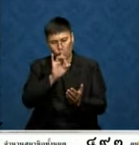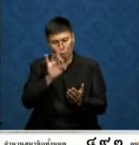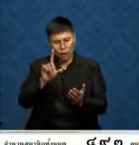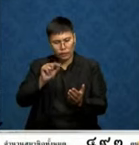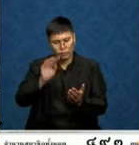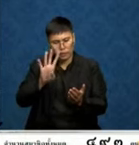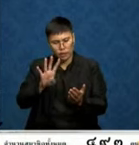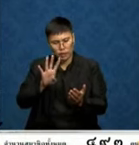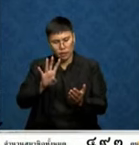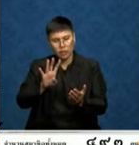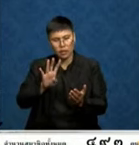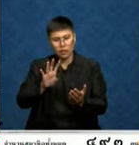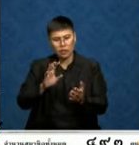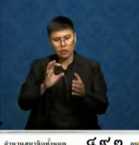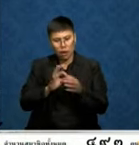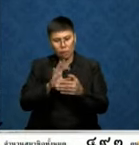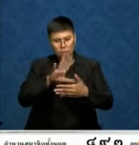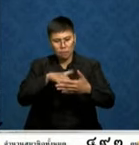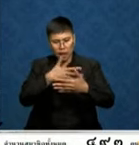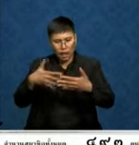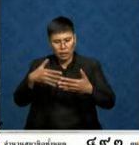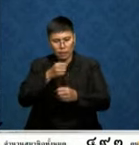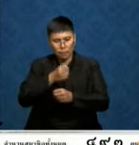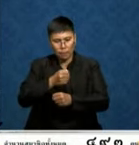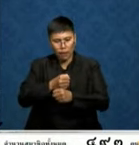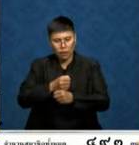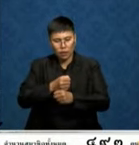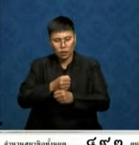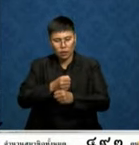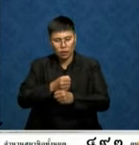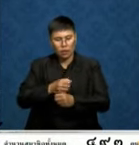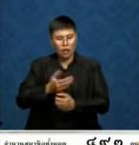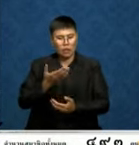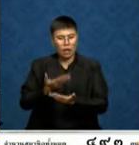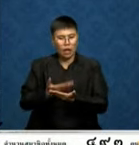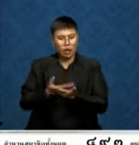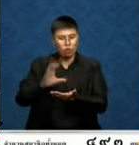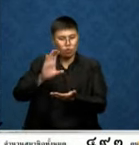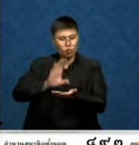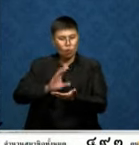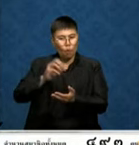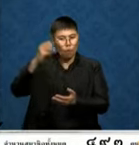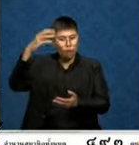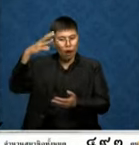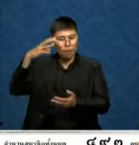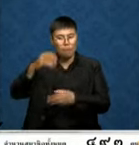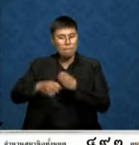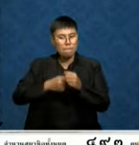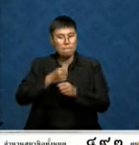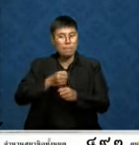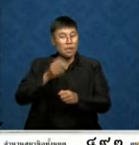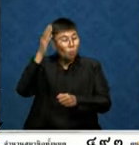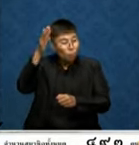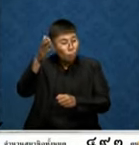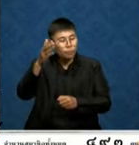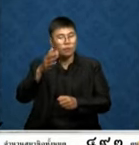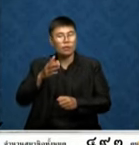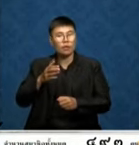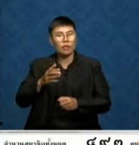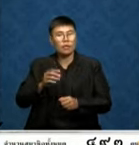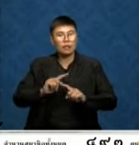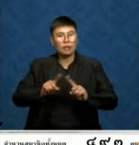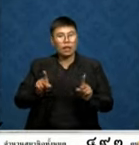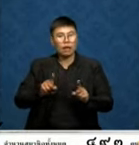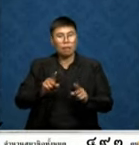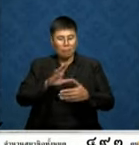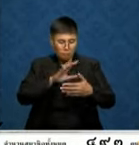124เป็นเรื่องของแผนงานกองทุนไฟฟ้าประจำของคอปี้ต่อไปนะแต่พอเปิดเข้าไปปุ๊บมันไม่ได้เ